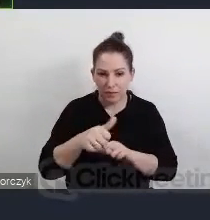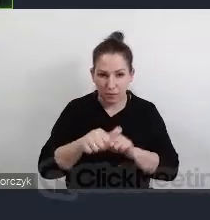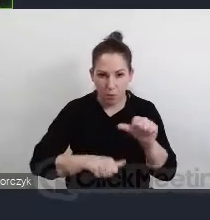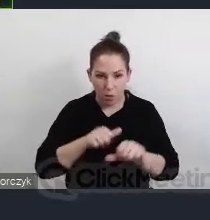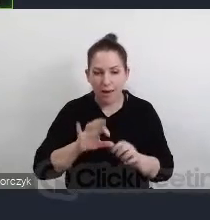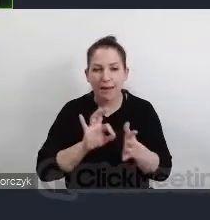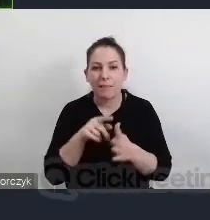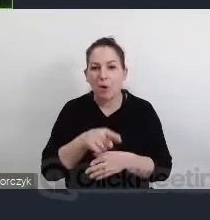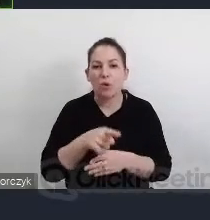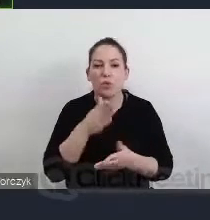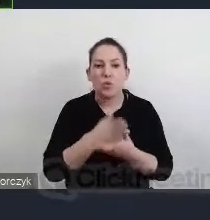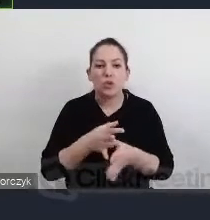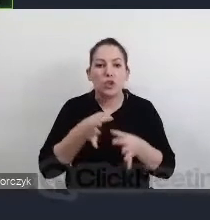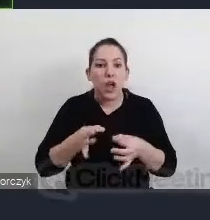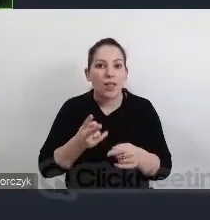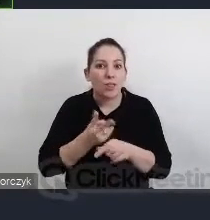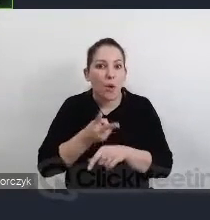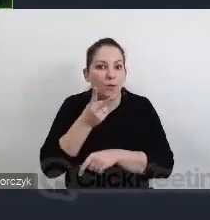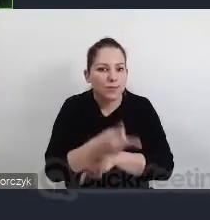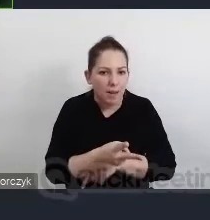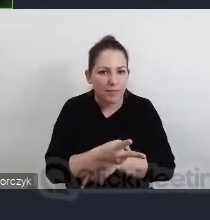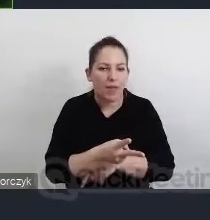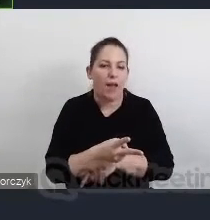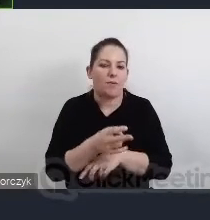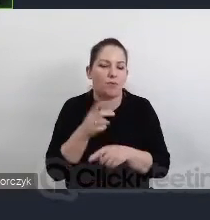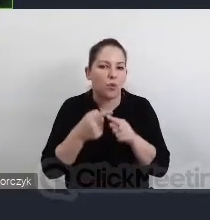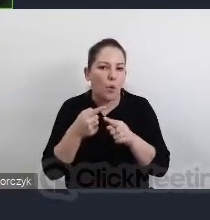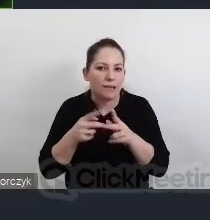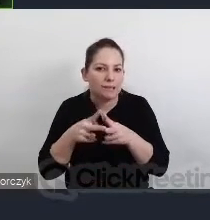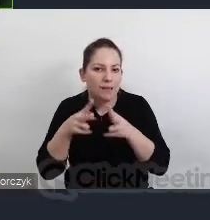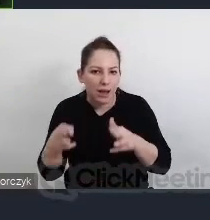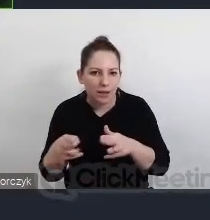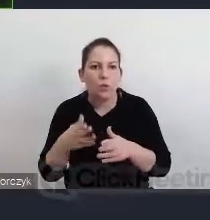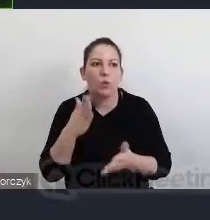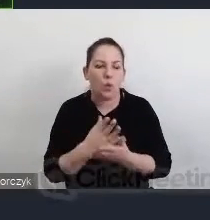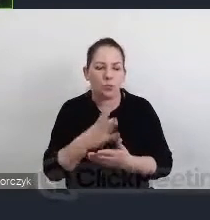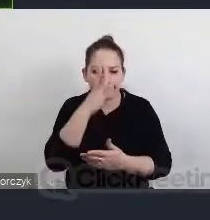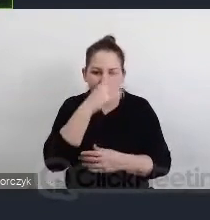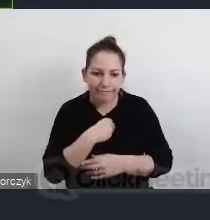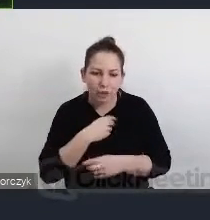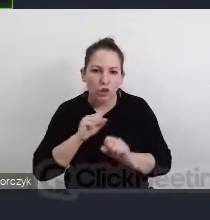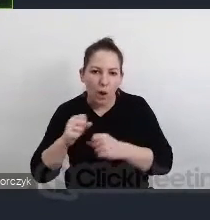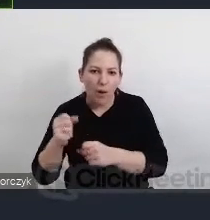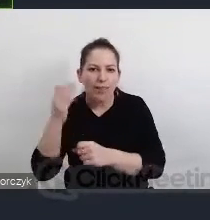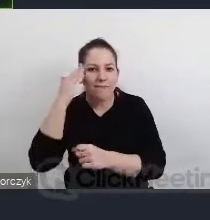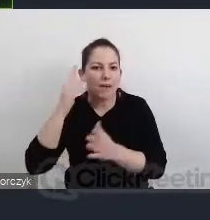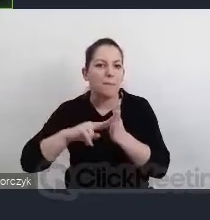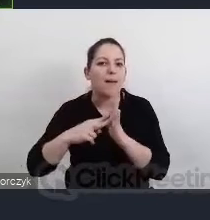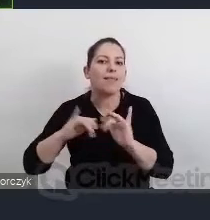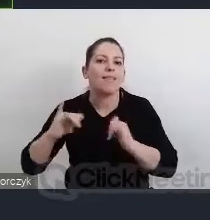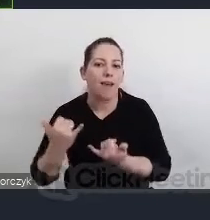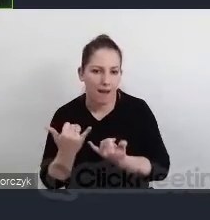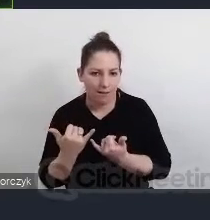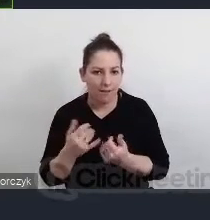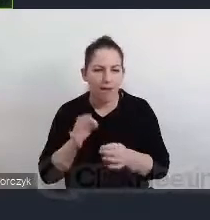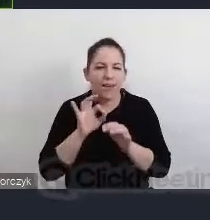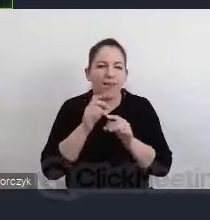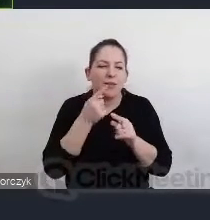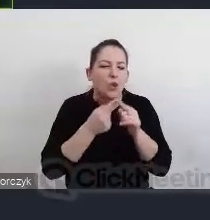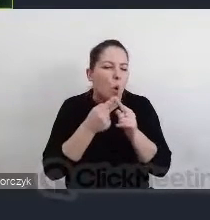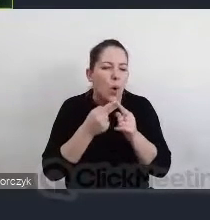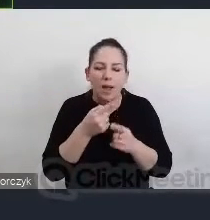one już dzisiaj były dostępne w pełnym zakresie, to już by nam zasygnalizowały działania. I gdyby pewnych cząstkowych, nawet o